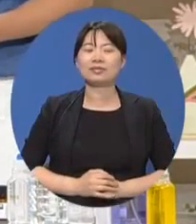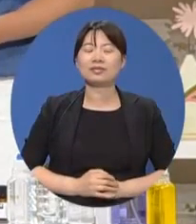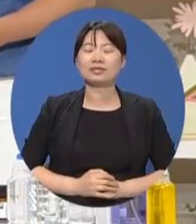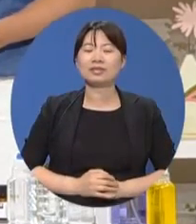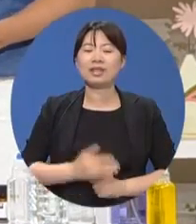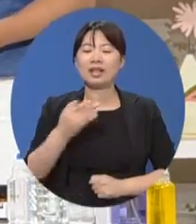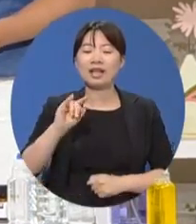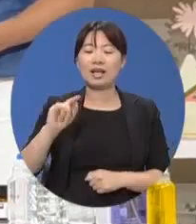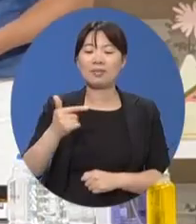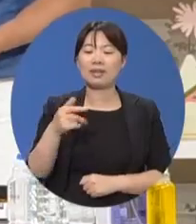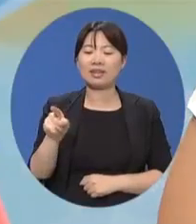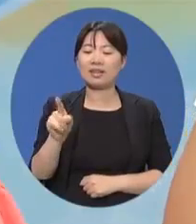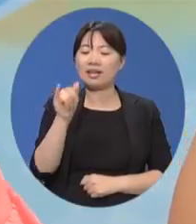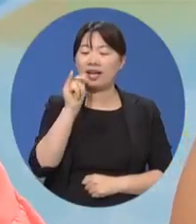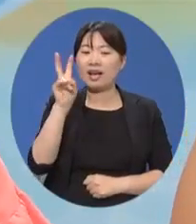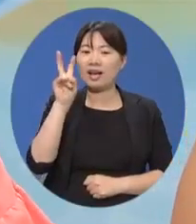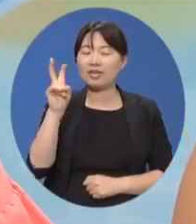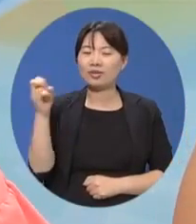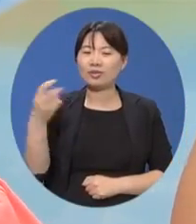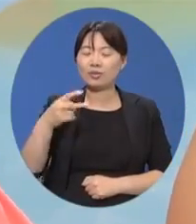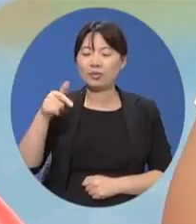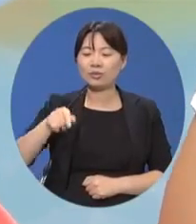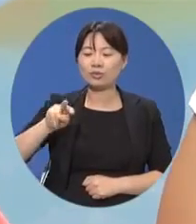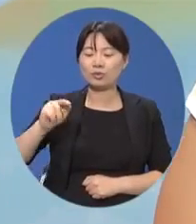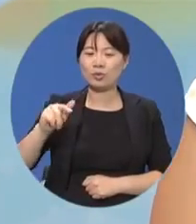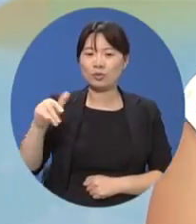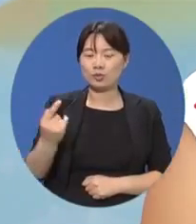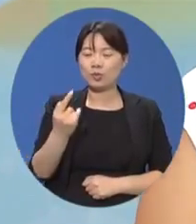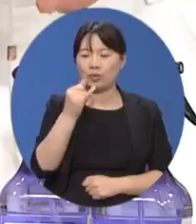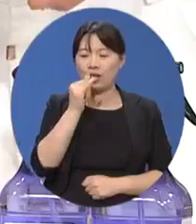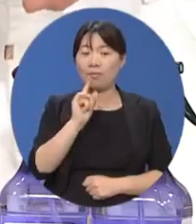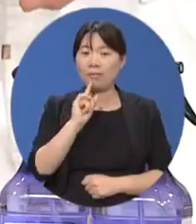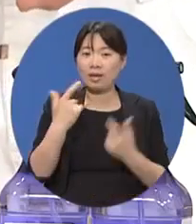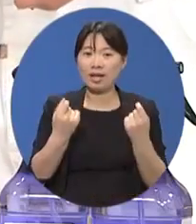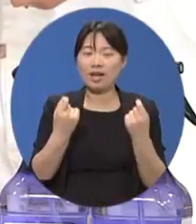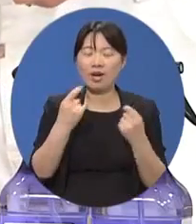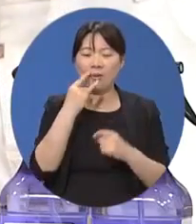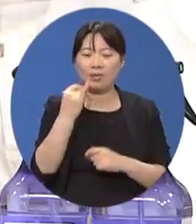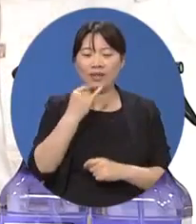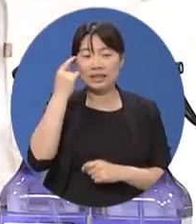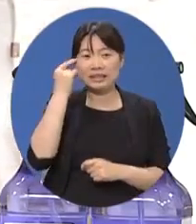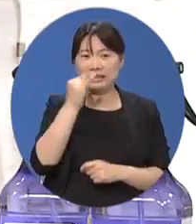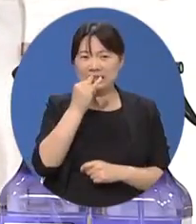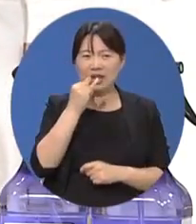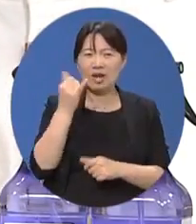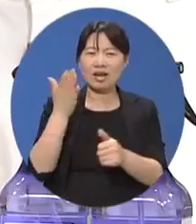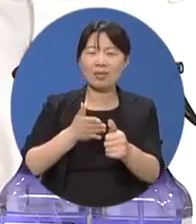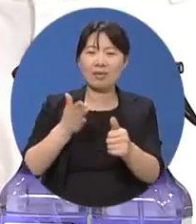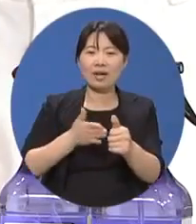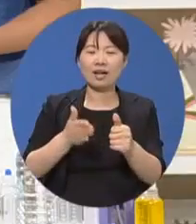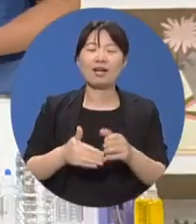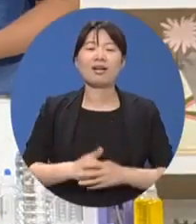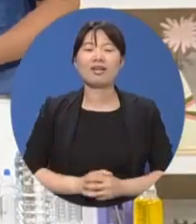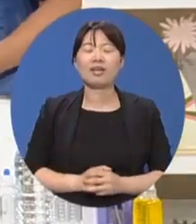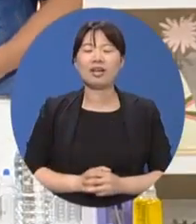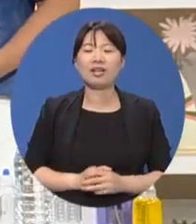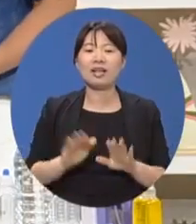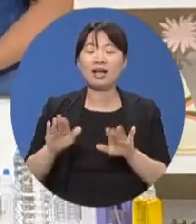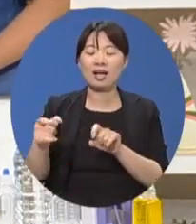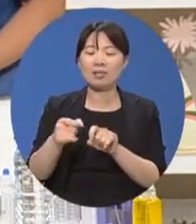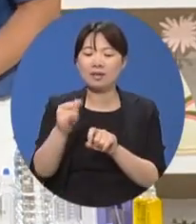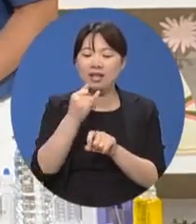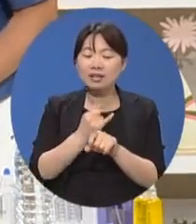라벤더 니 썼고 이건 9분 초라 그러셨죠 그 어머님 들에 기억을 하시길 바랍니다 4 자요